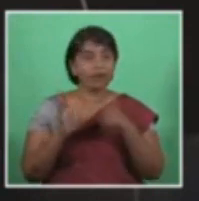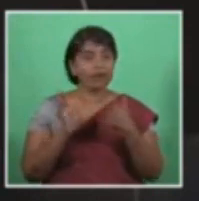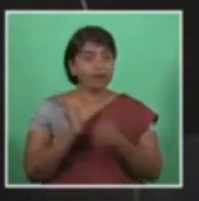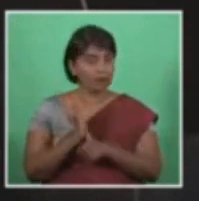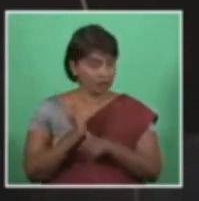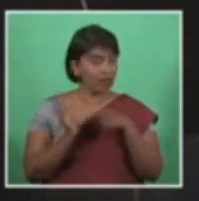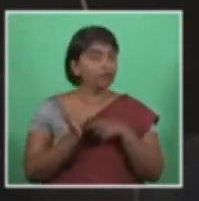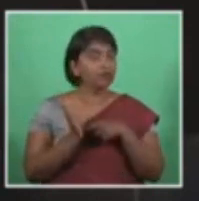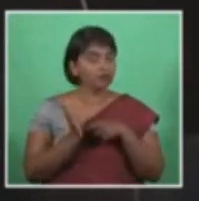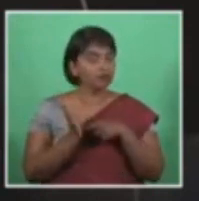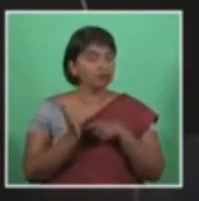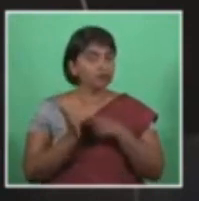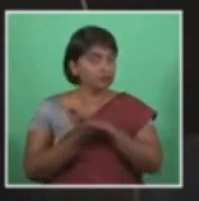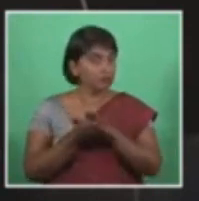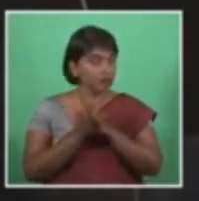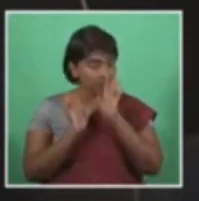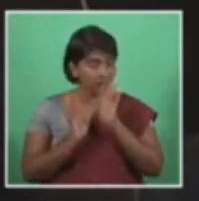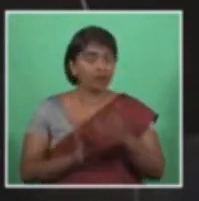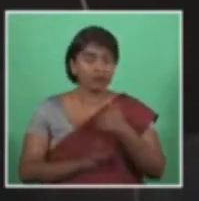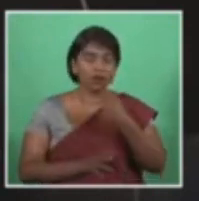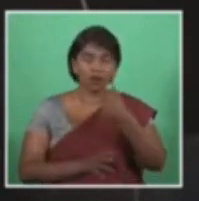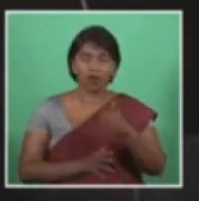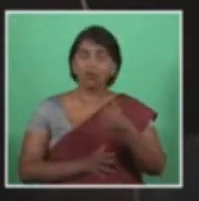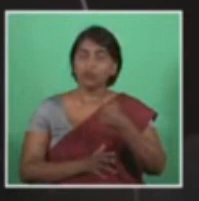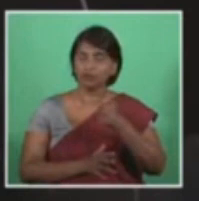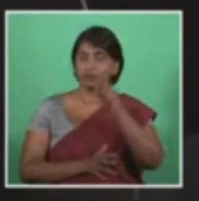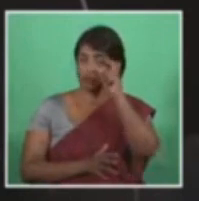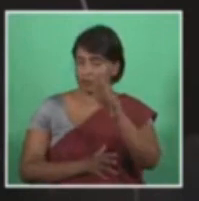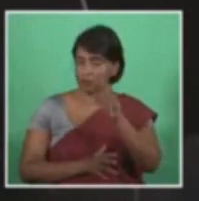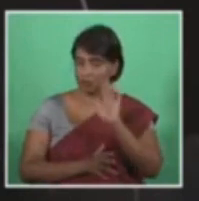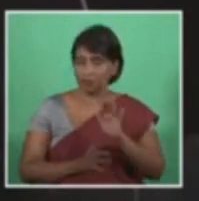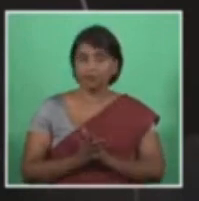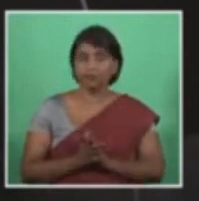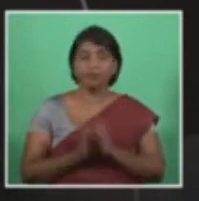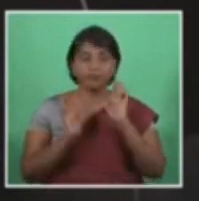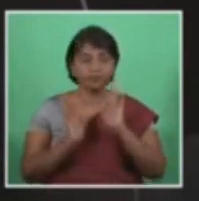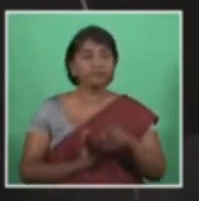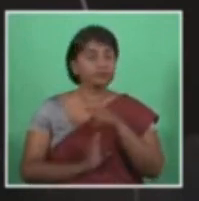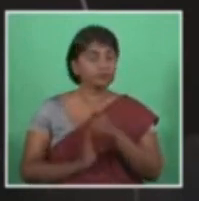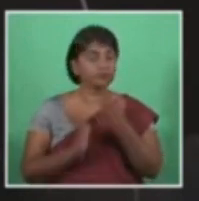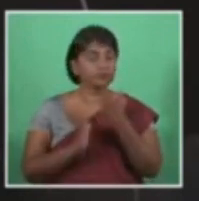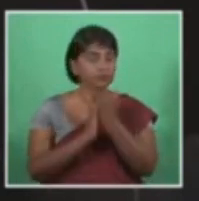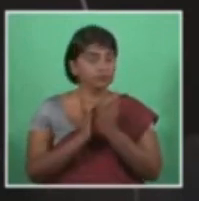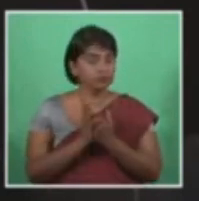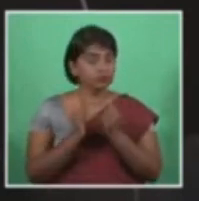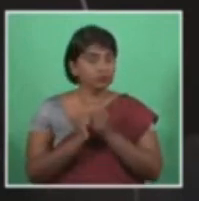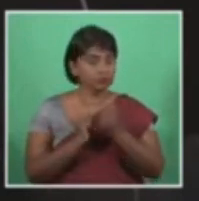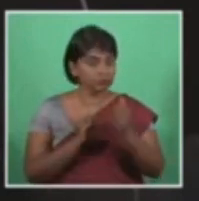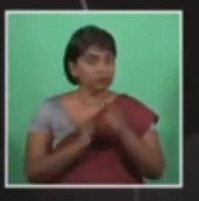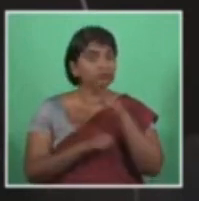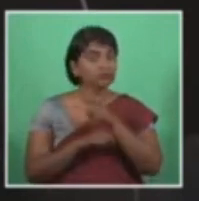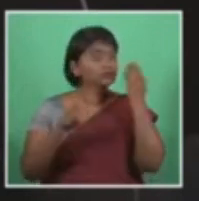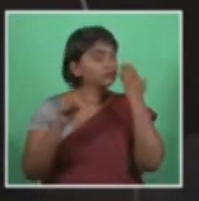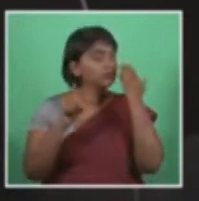පනතෙන් ඇඩ්‍රස් වෙනවද කියන එක ගැනත් අපි හරියට විග්‍රහයක් තියෙන්න ඕනේ. නමුත් ඒ විග්‍රහය කරන්නත් ඒ